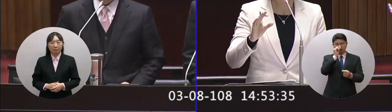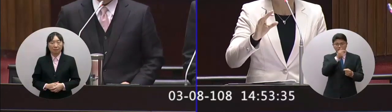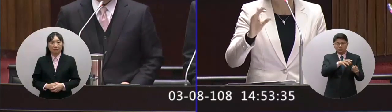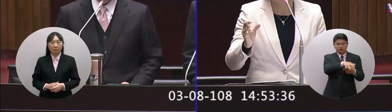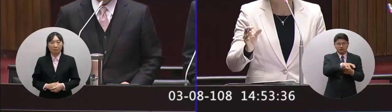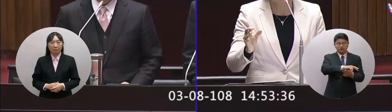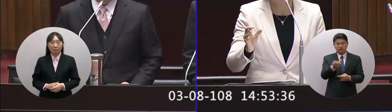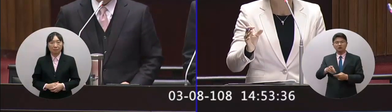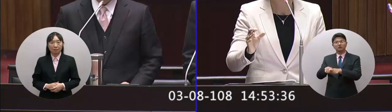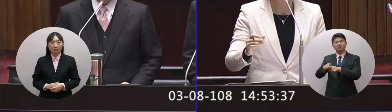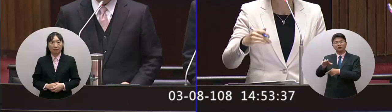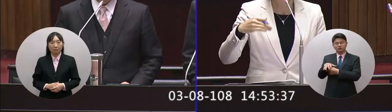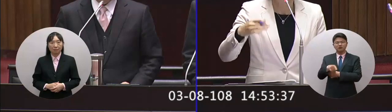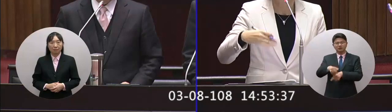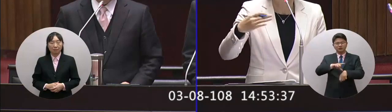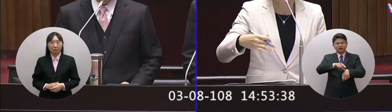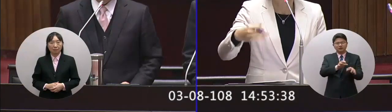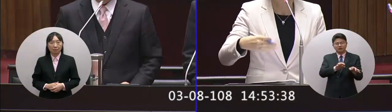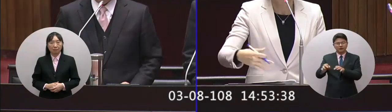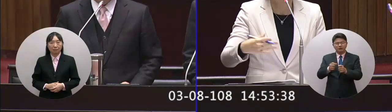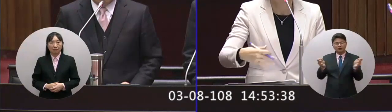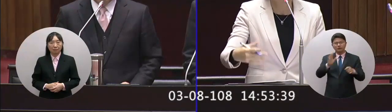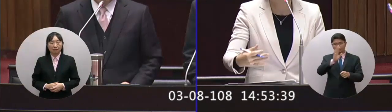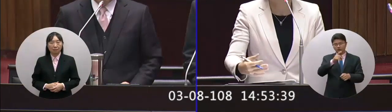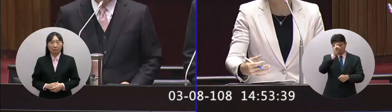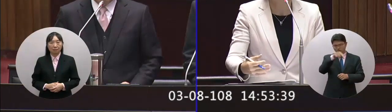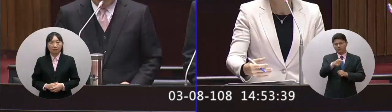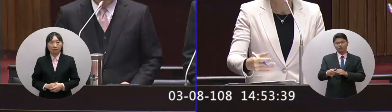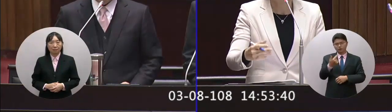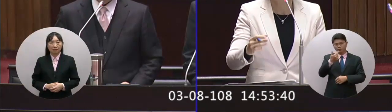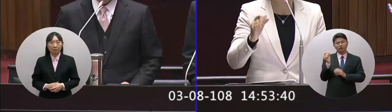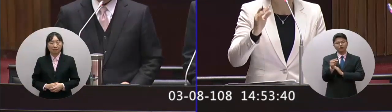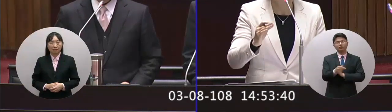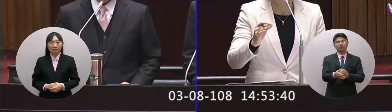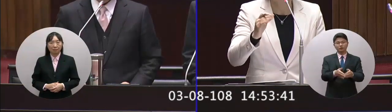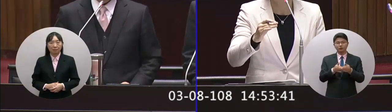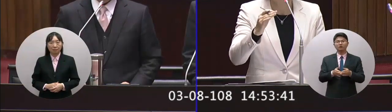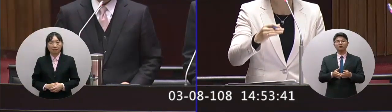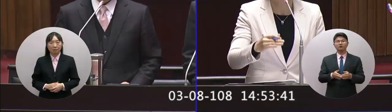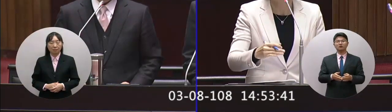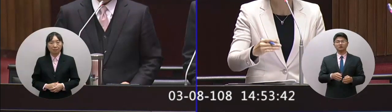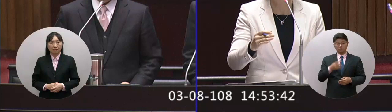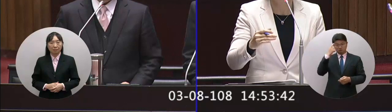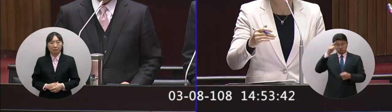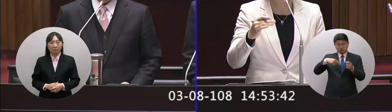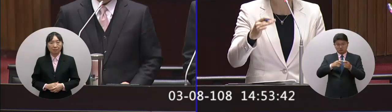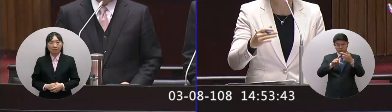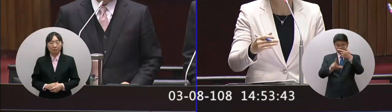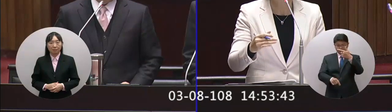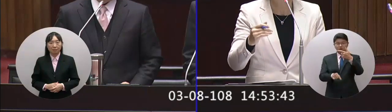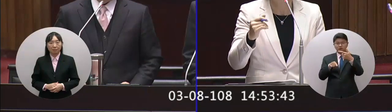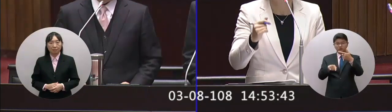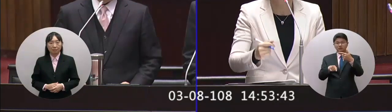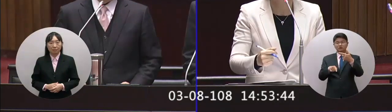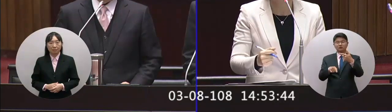这时间都卖够哈久啊，好，就是说你们的这个效率可能要再加快，要不然无法都因应明年的6月哈，